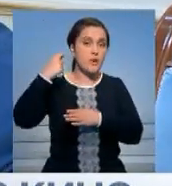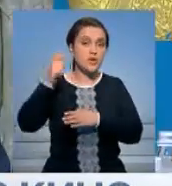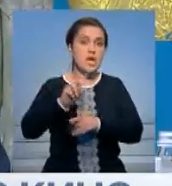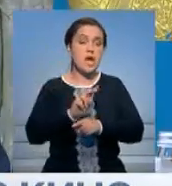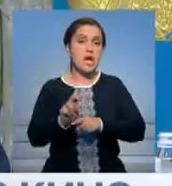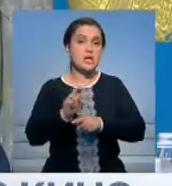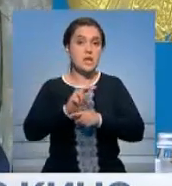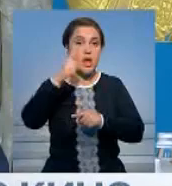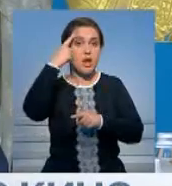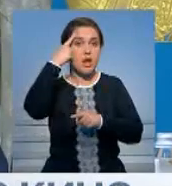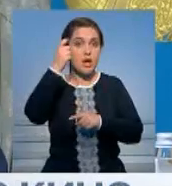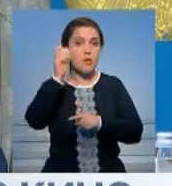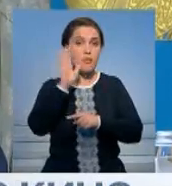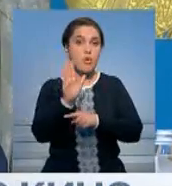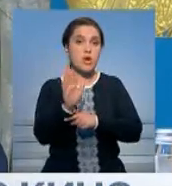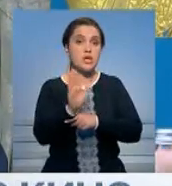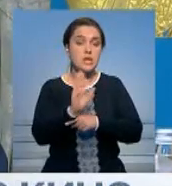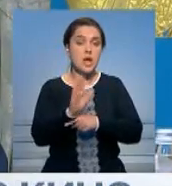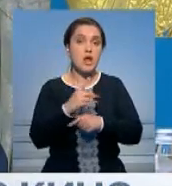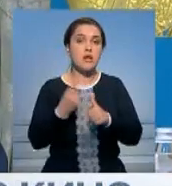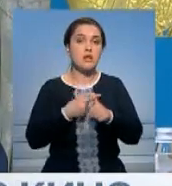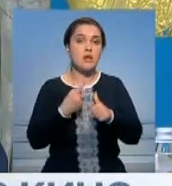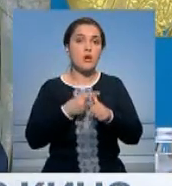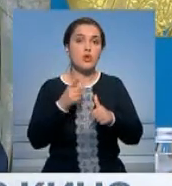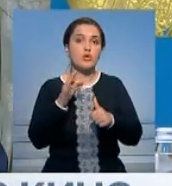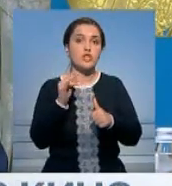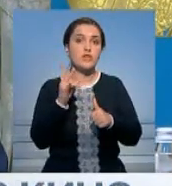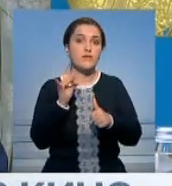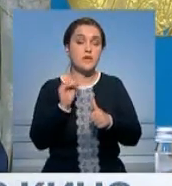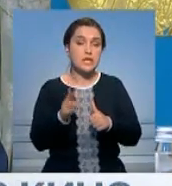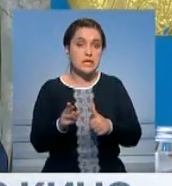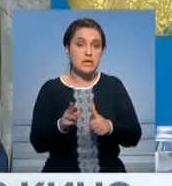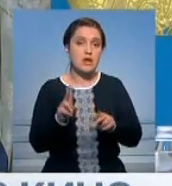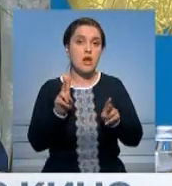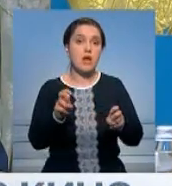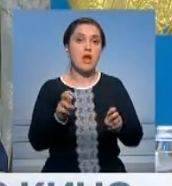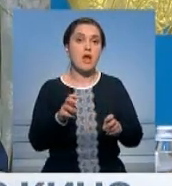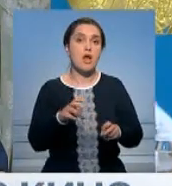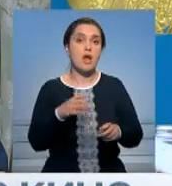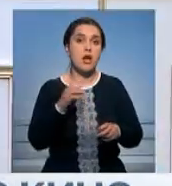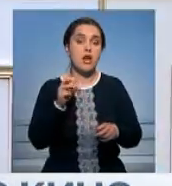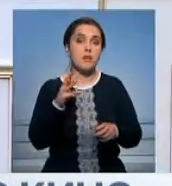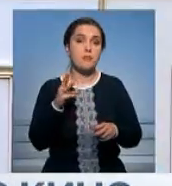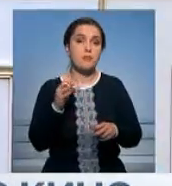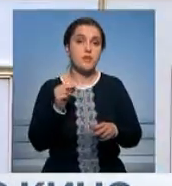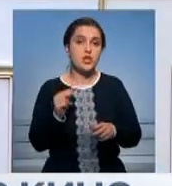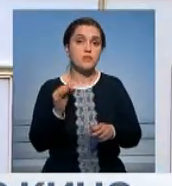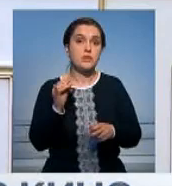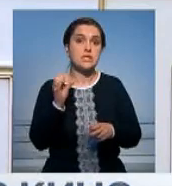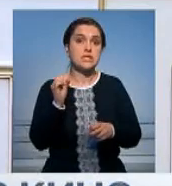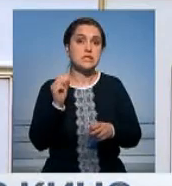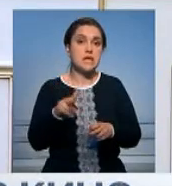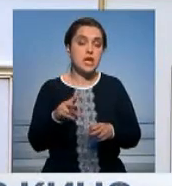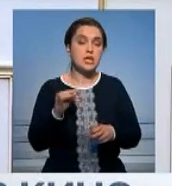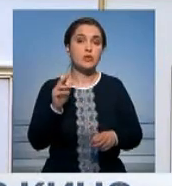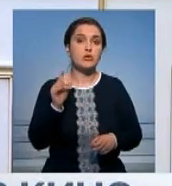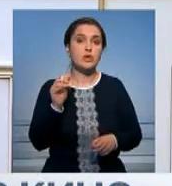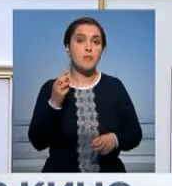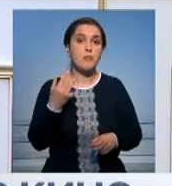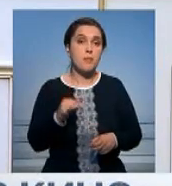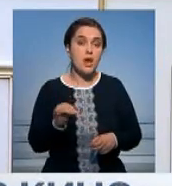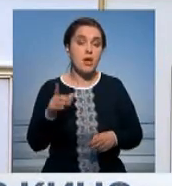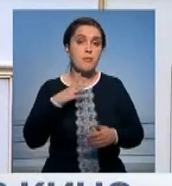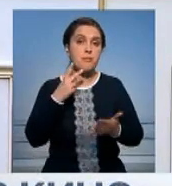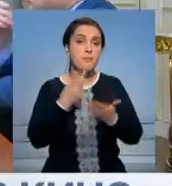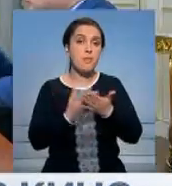Артист напомнил о полнометражных картинах, таких как «Кочевники», «Жау-Журек Мынбала», «Алмазный меч», «Биржан-Сал» и «Кунанбай», в которых были